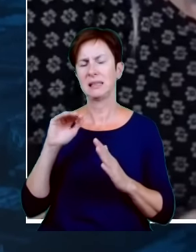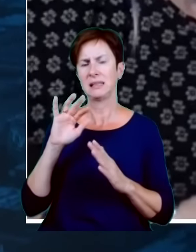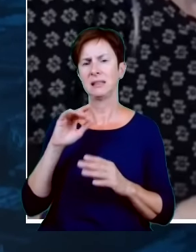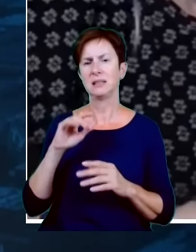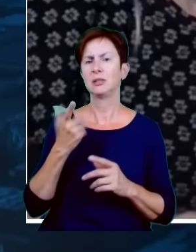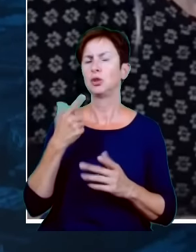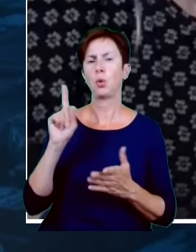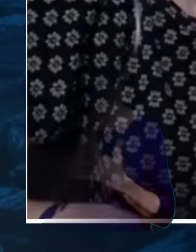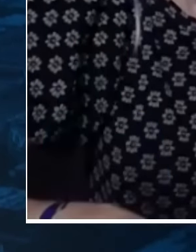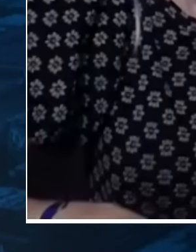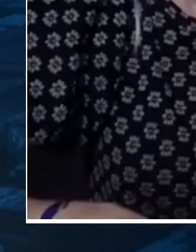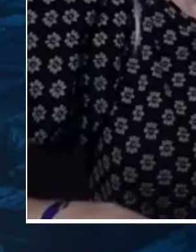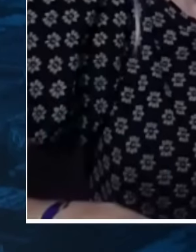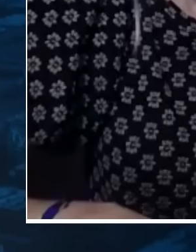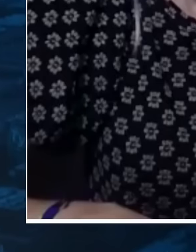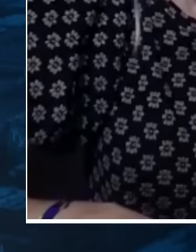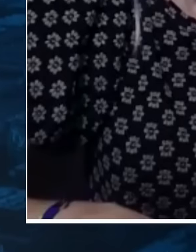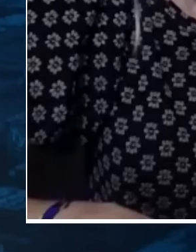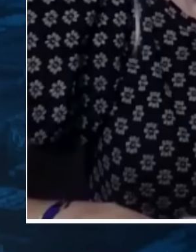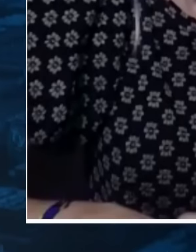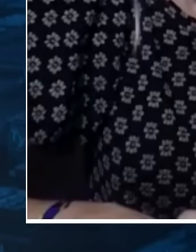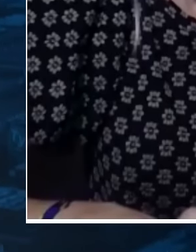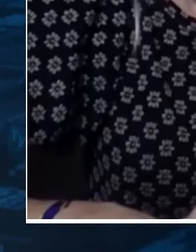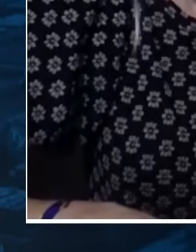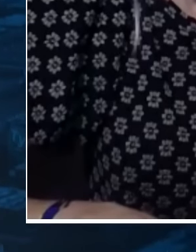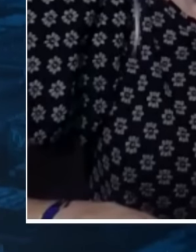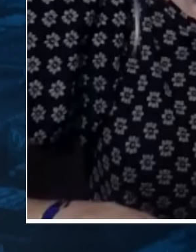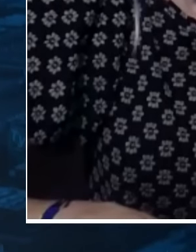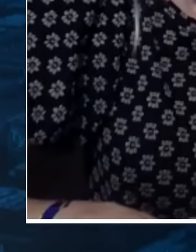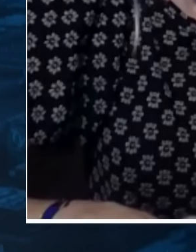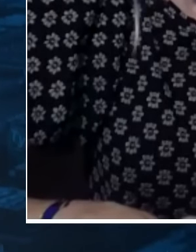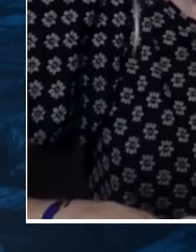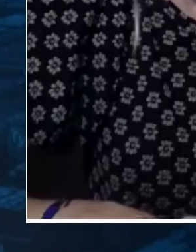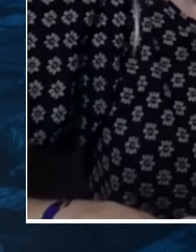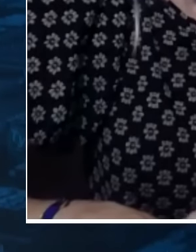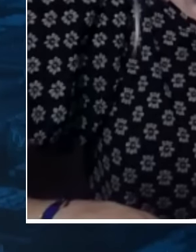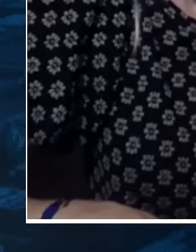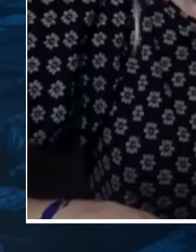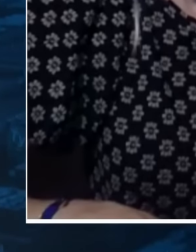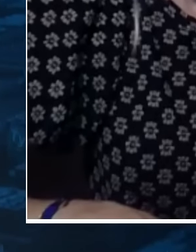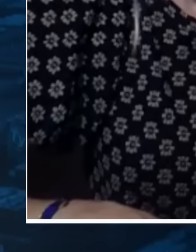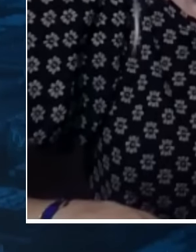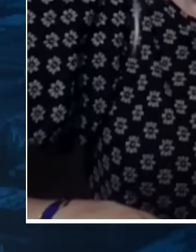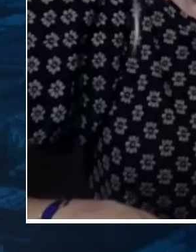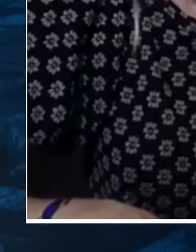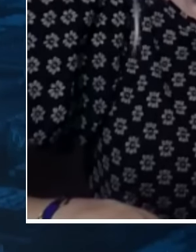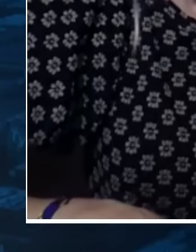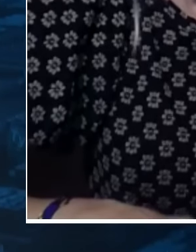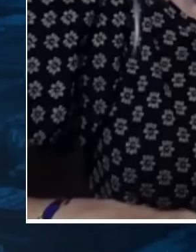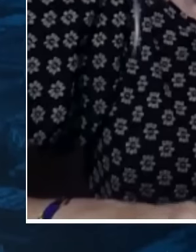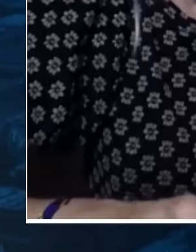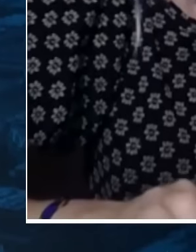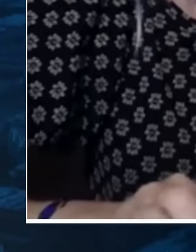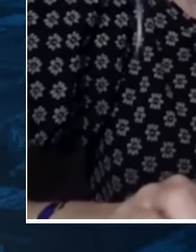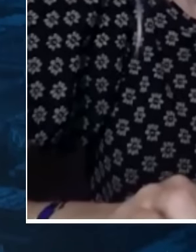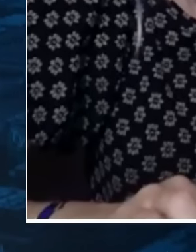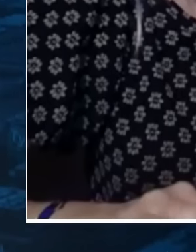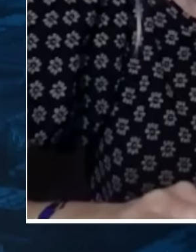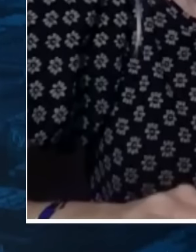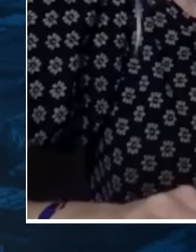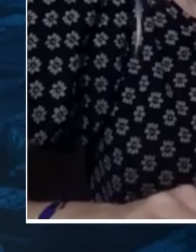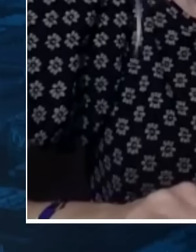udało się pisowi odzyskać po trb Konstytucyjnego w sprawie aborcji pan premier morawiecki mówi otwarcie on jest zwolennikiem